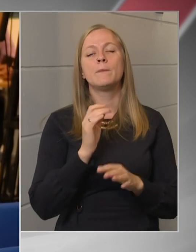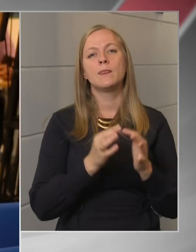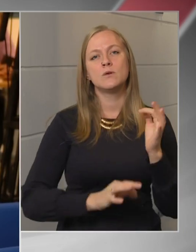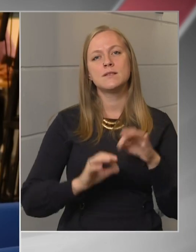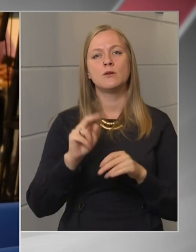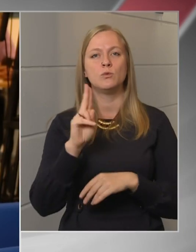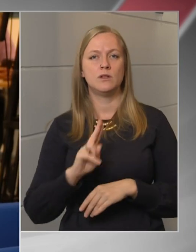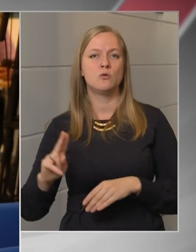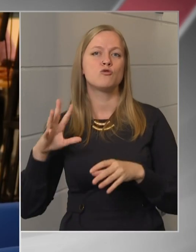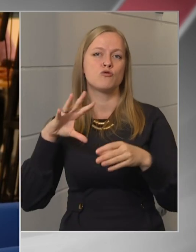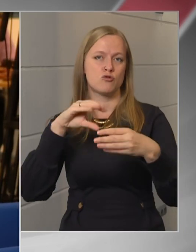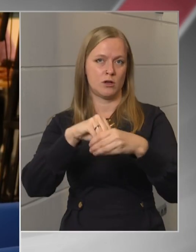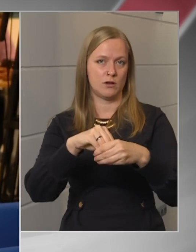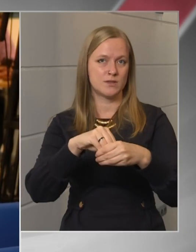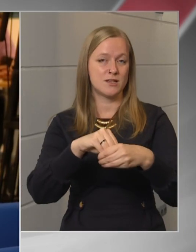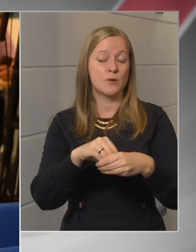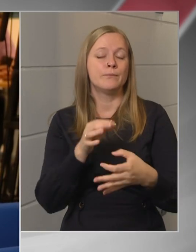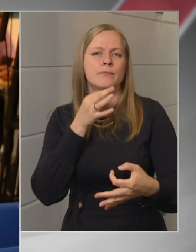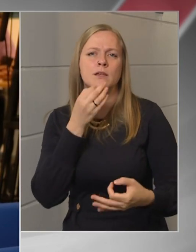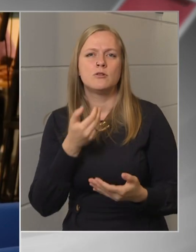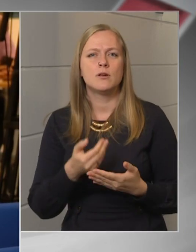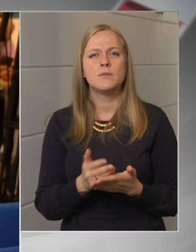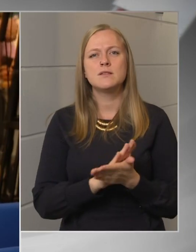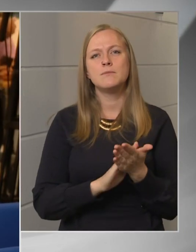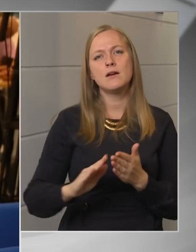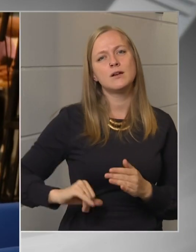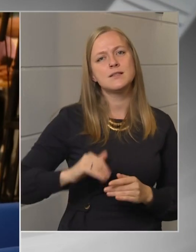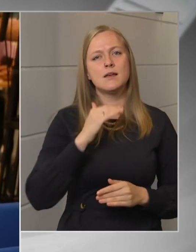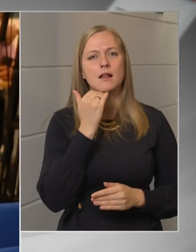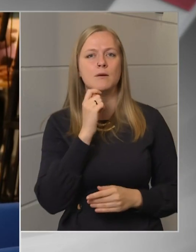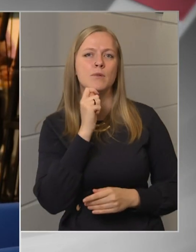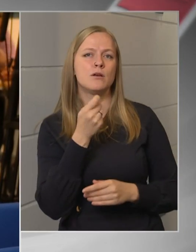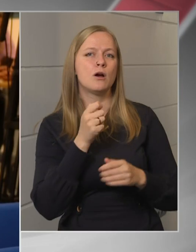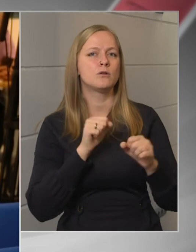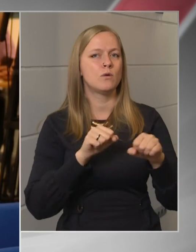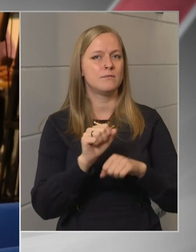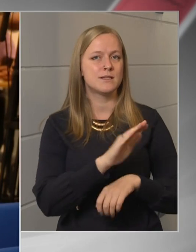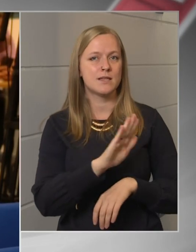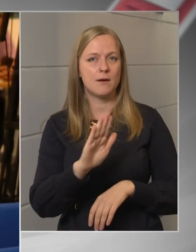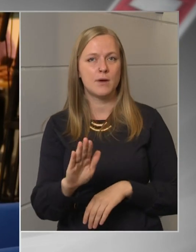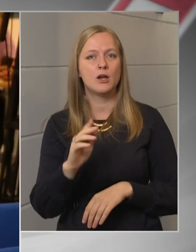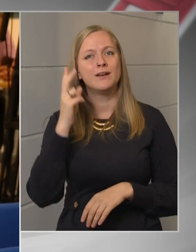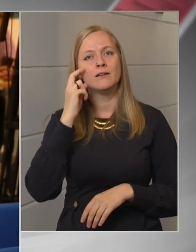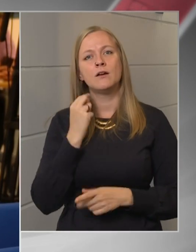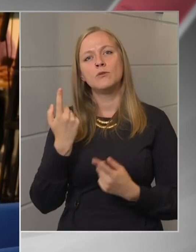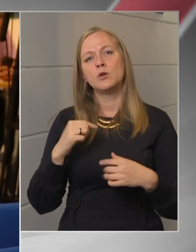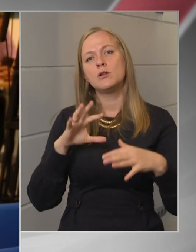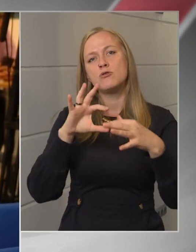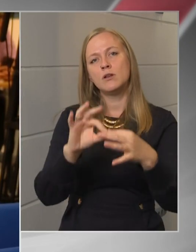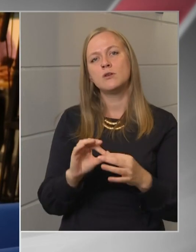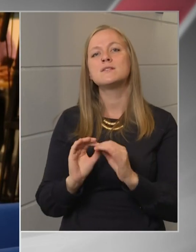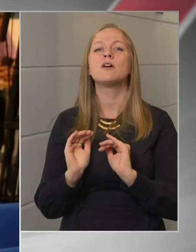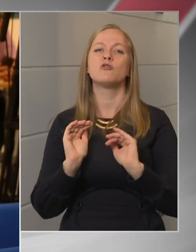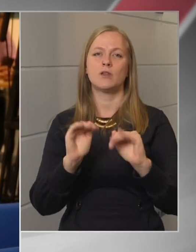csatlakozását. A kérdésem, hogy milyen garanciák elegendőek a magyar kormány számára Kiev-től a csatlakozás